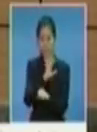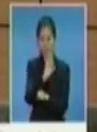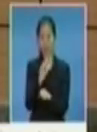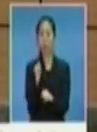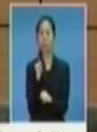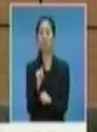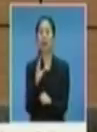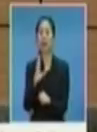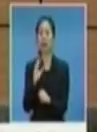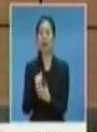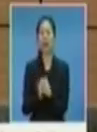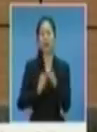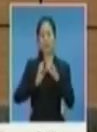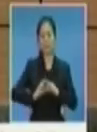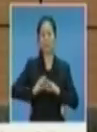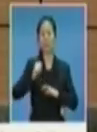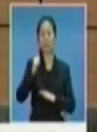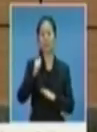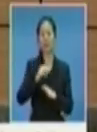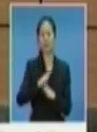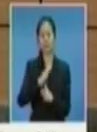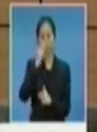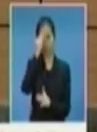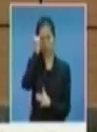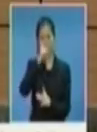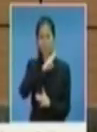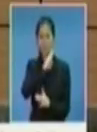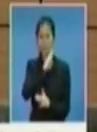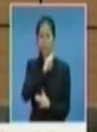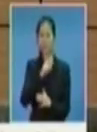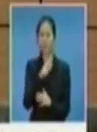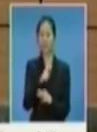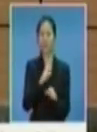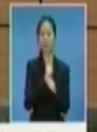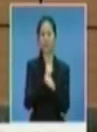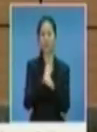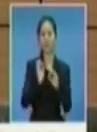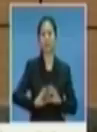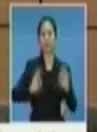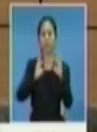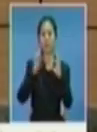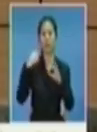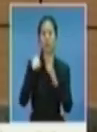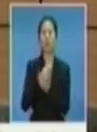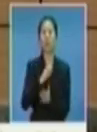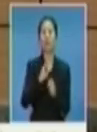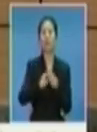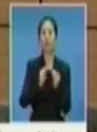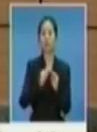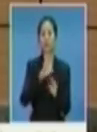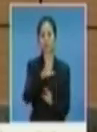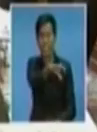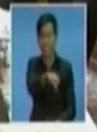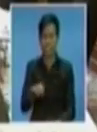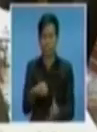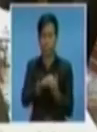ห่งชาติกล่าวภายหลังสนช.มีมติเห็นชอบร่างพระราชบัญญัติว่าด้วยการทำความผิดเกี่ยวกับคอมพิวเตอร์วาระ3ว่าข้อ